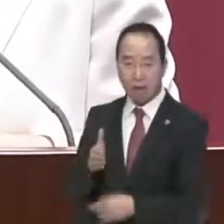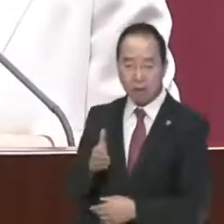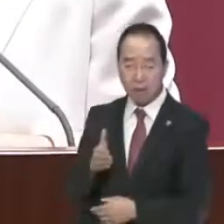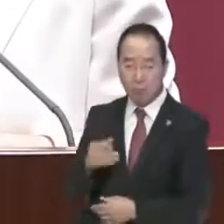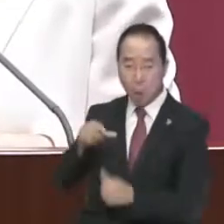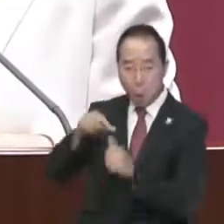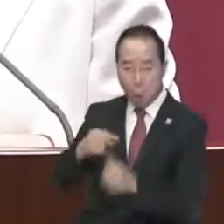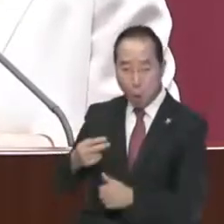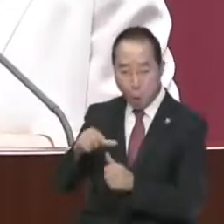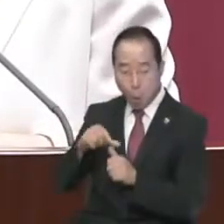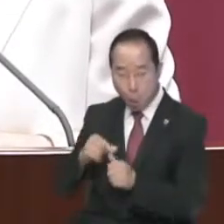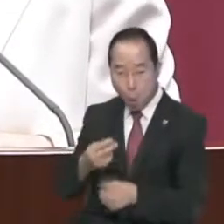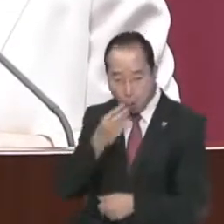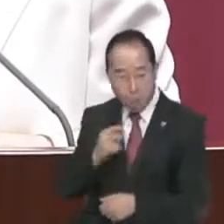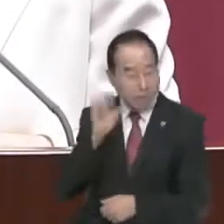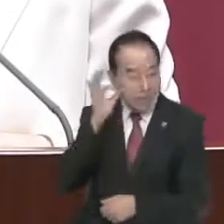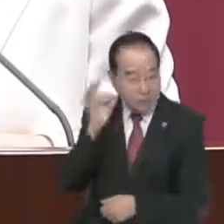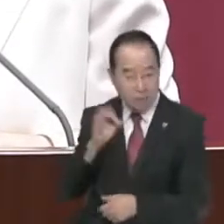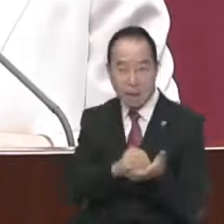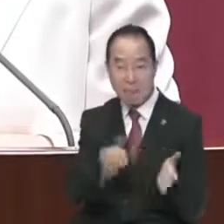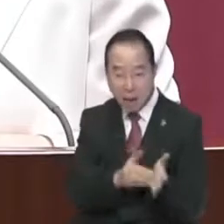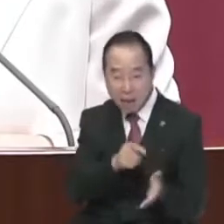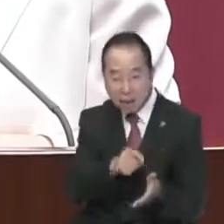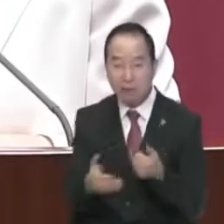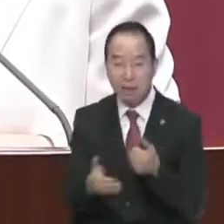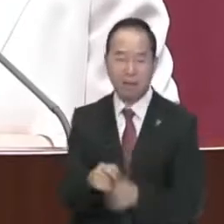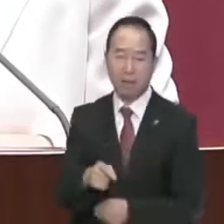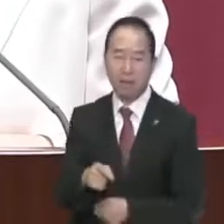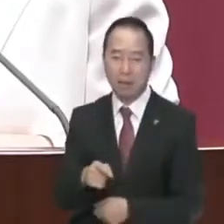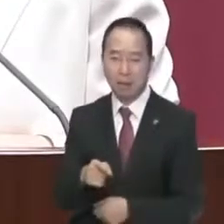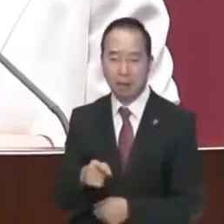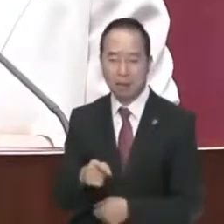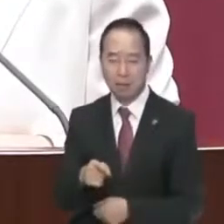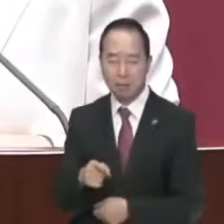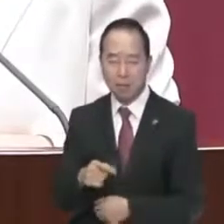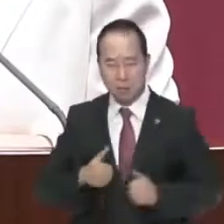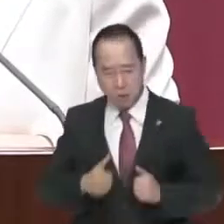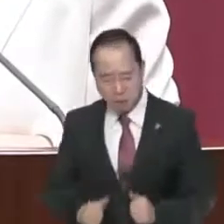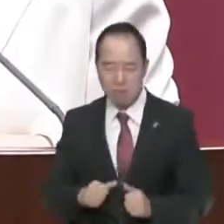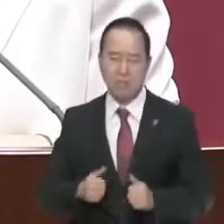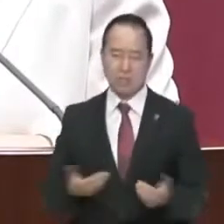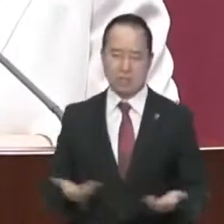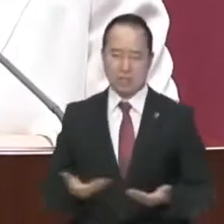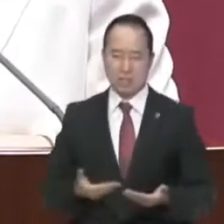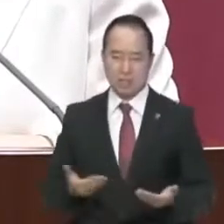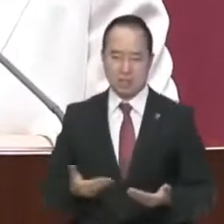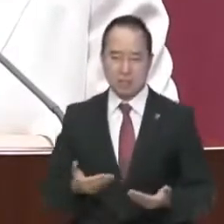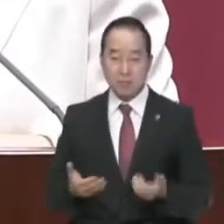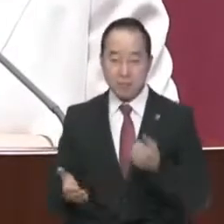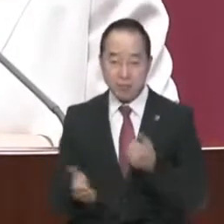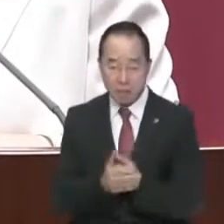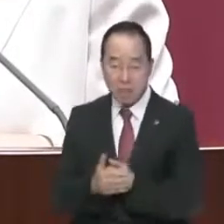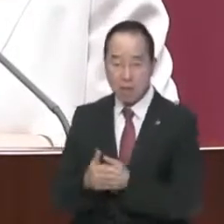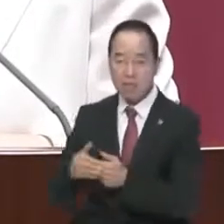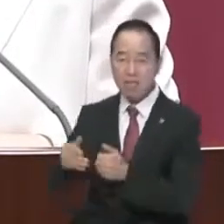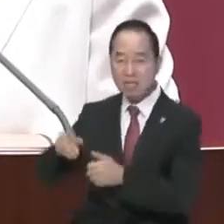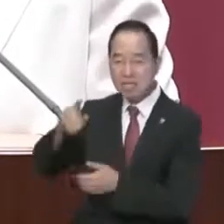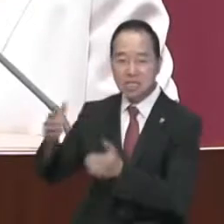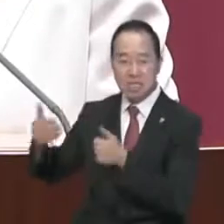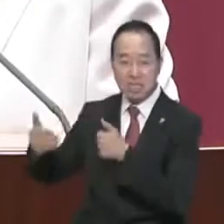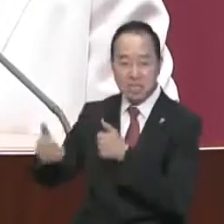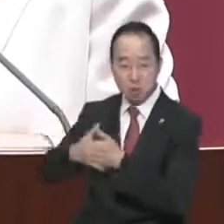이상 가입되어 있었기 때문인데요. 이 청년은 투잡까지 뛰면서 열심히 일했는데 열심히 일했다는 이유로 지원금을 받지 못하게